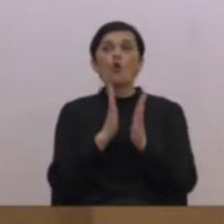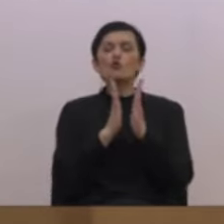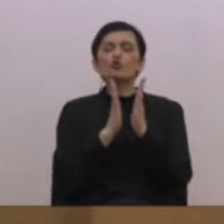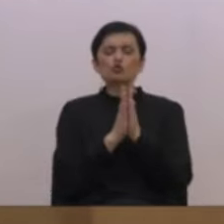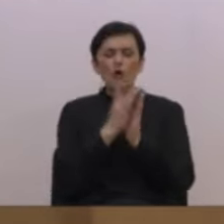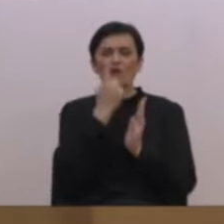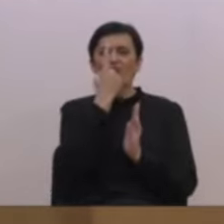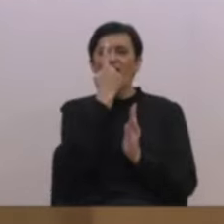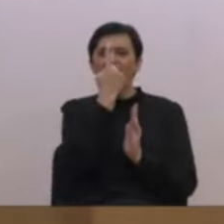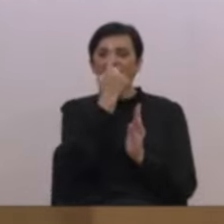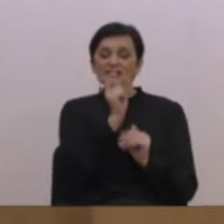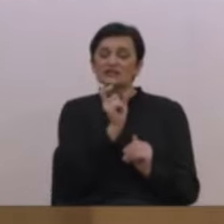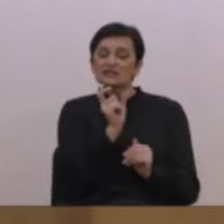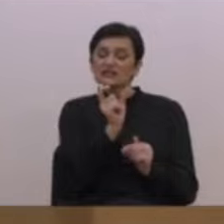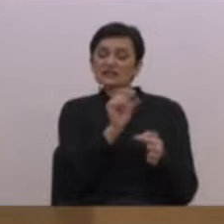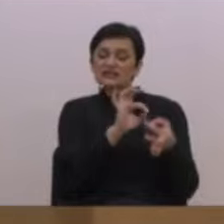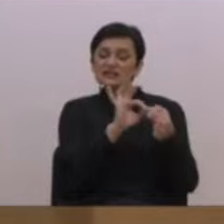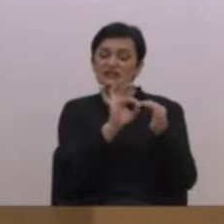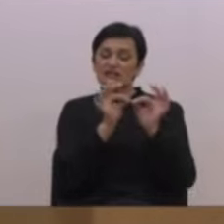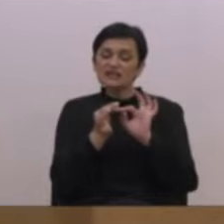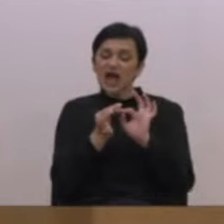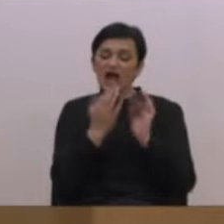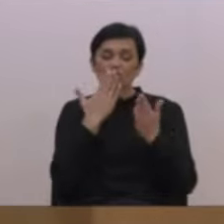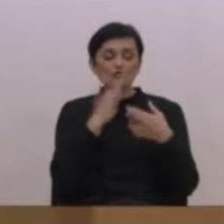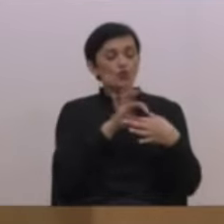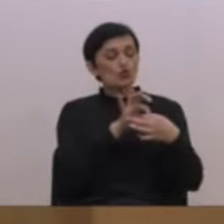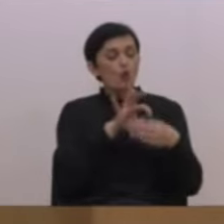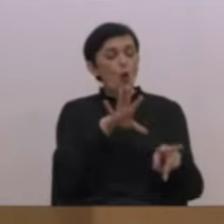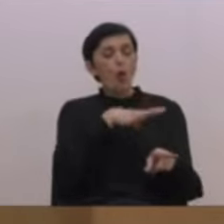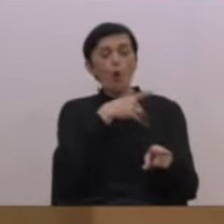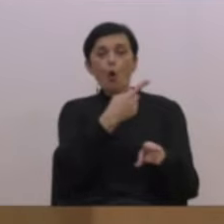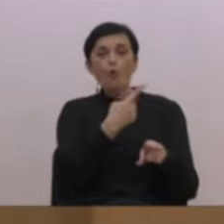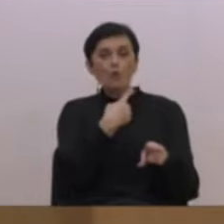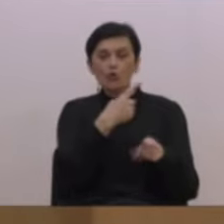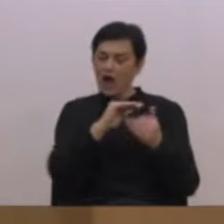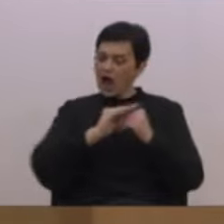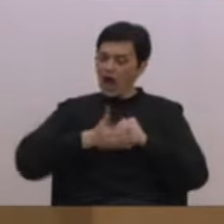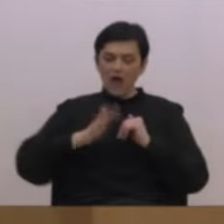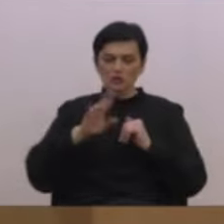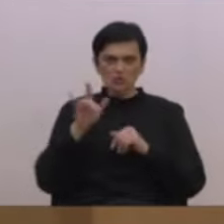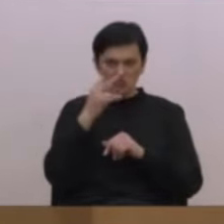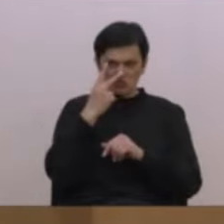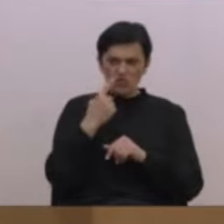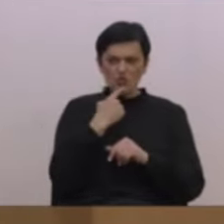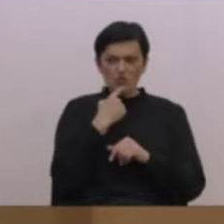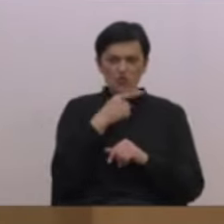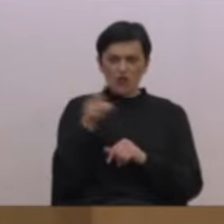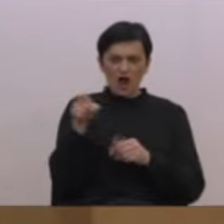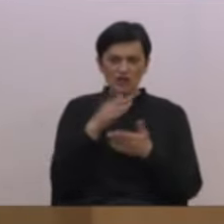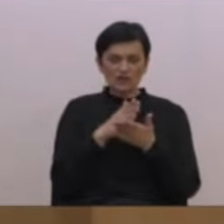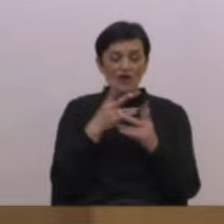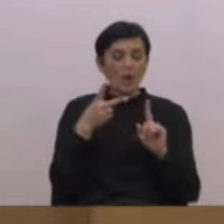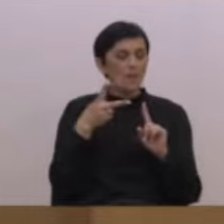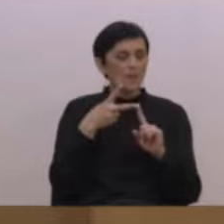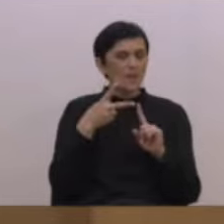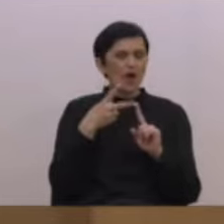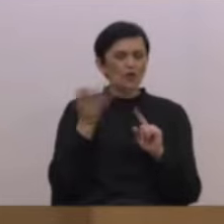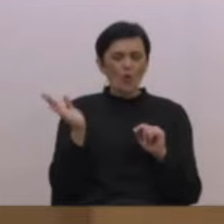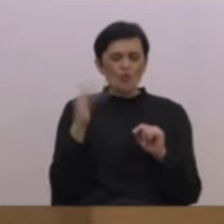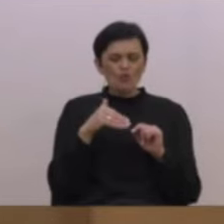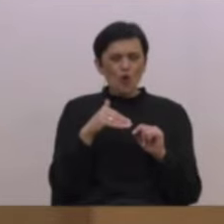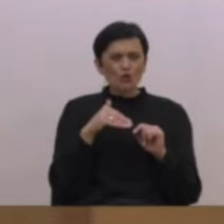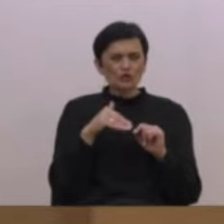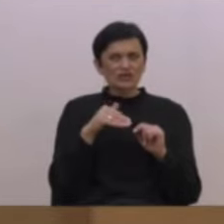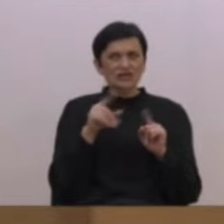დაუმალოთ არც ერთი დეტალი. არც ერთი კომუნიკაცია გთხოვთ, იმიტომ რომ რაღაც ეჭვებში არიან. და მეორე, მოდი რაღაცა აი ესეთ რამეზე